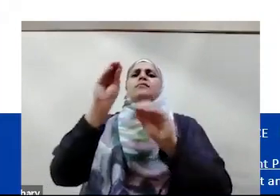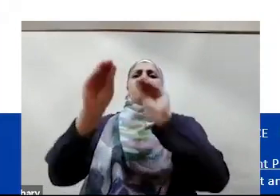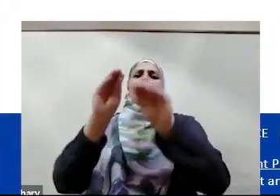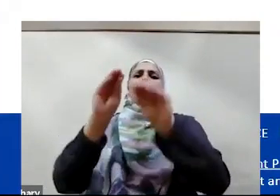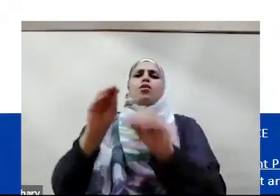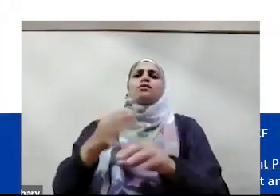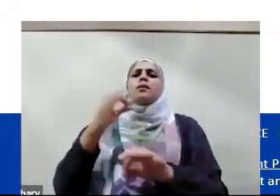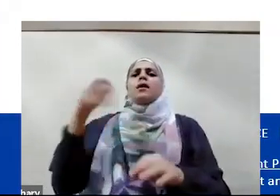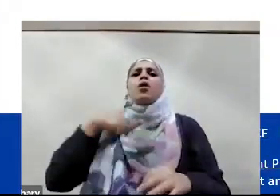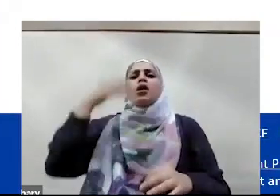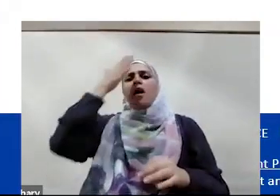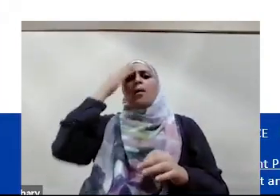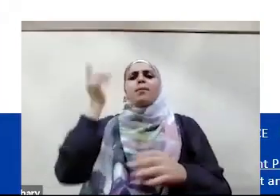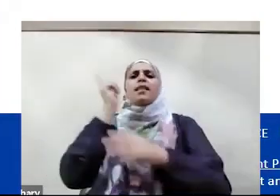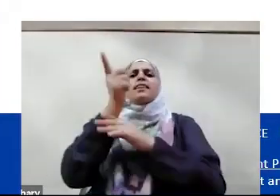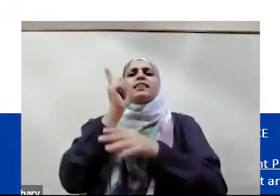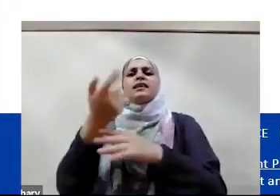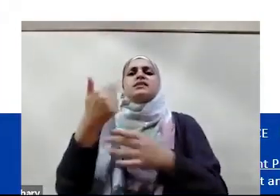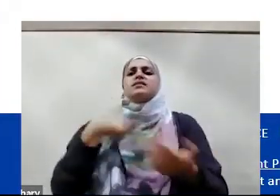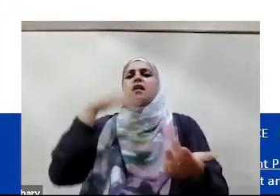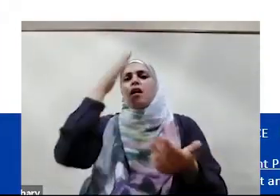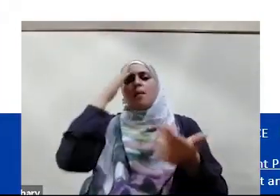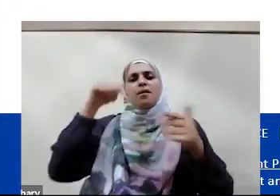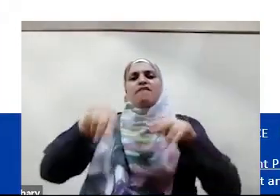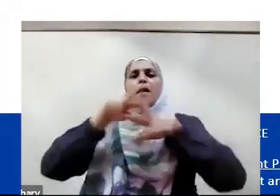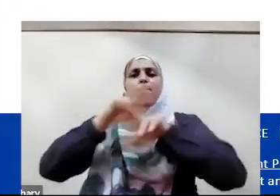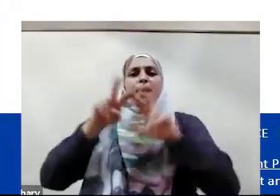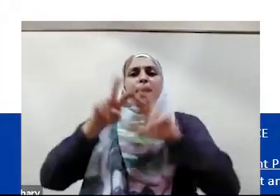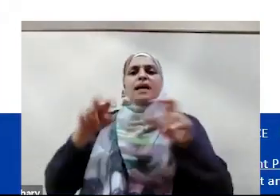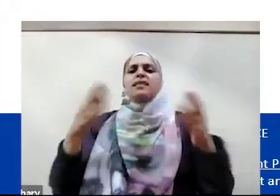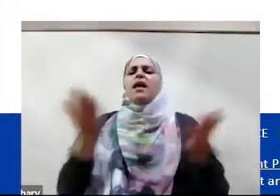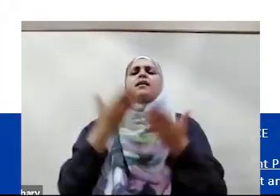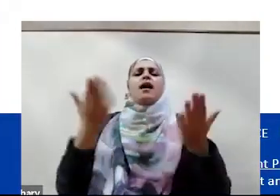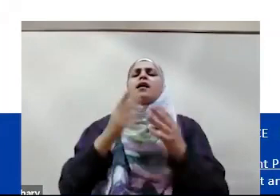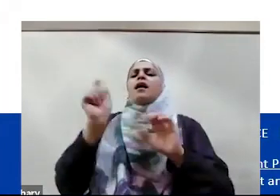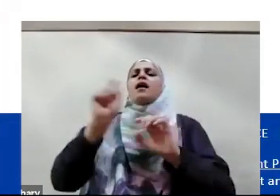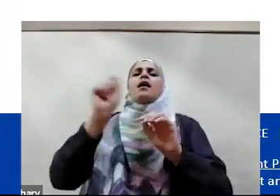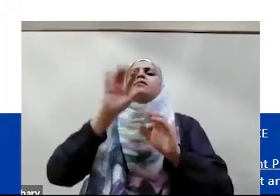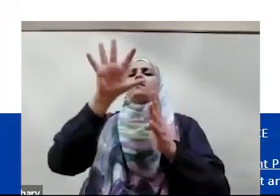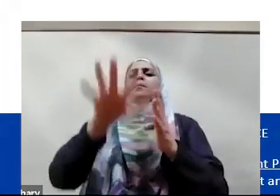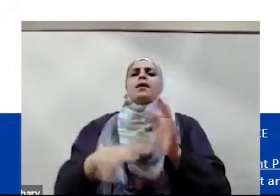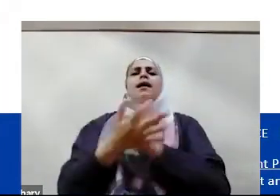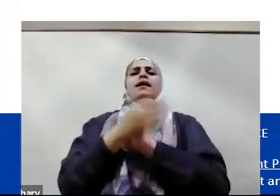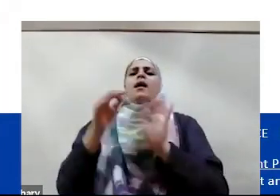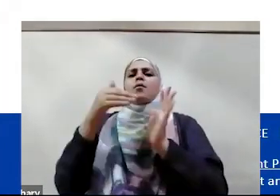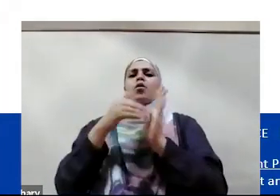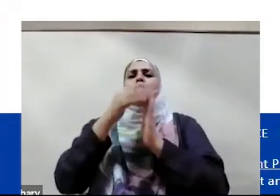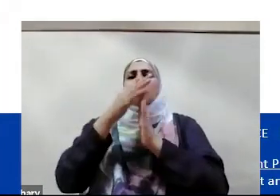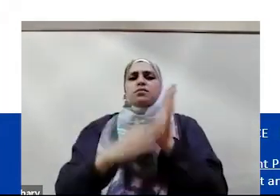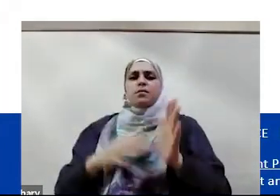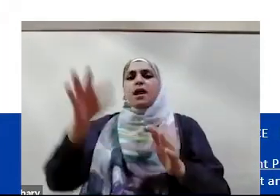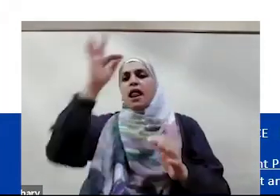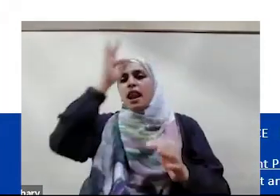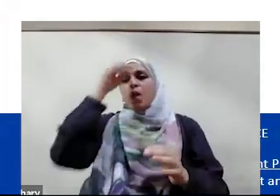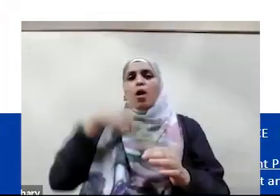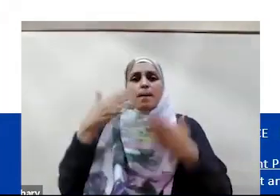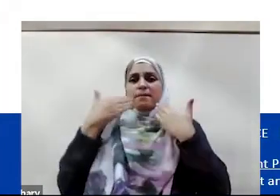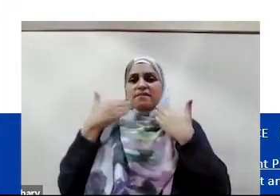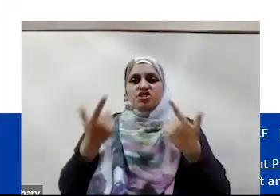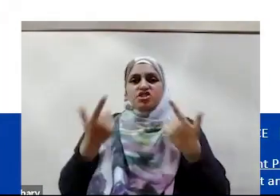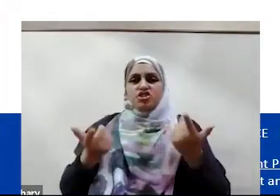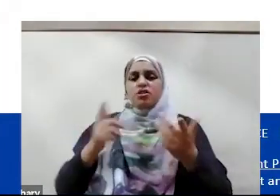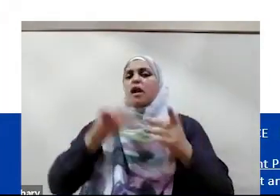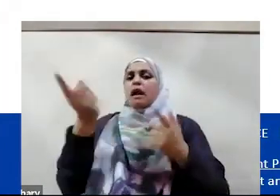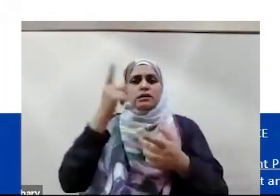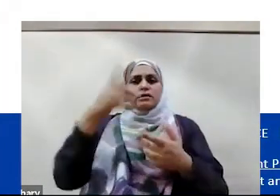في التدريس، عندي خبرة في الابحاث، اقدر ان انا اكتب كل ده في الابليكيشن. طيب لو انا ما عنديش، ما فيش مشكلة، بسيب الجزء